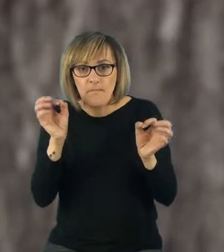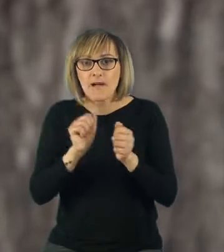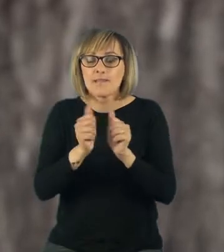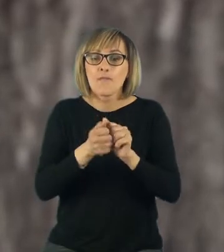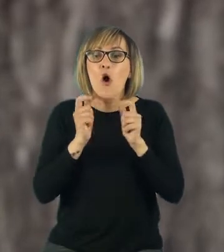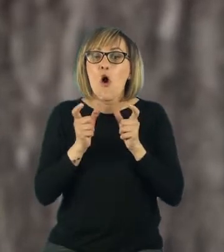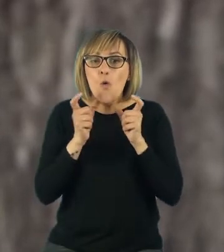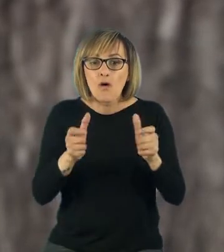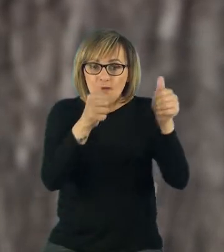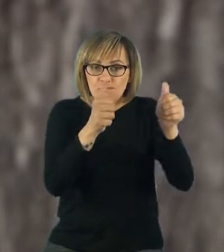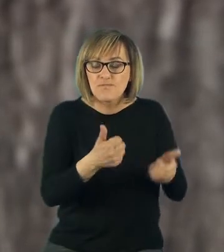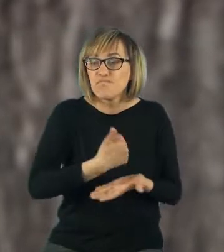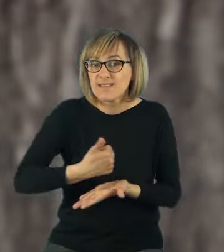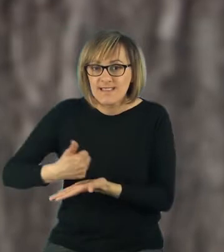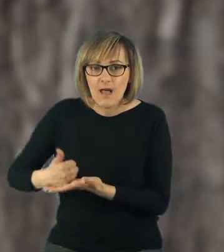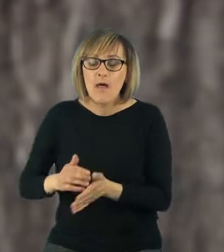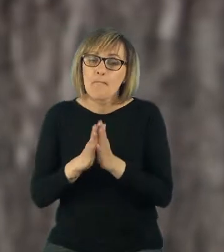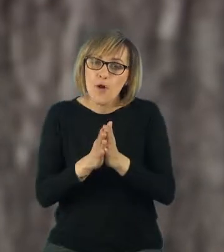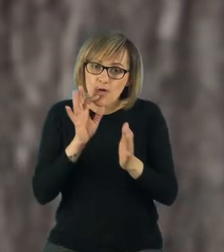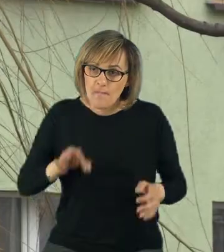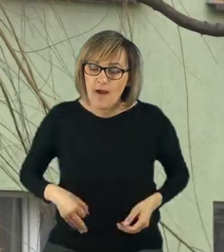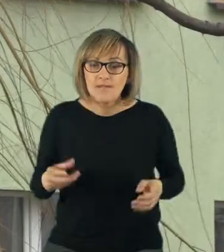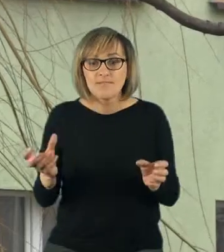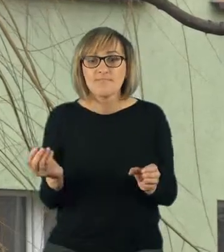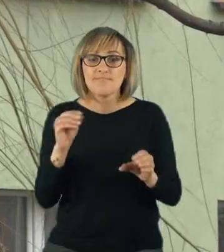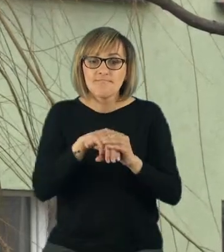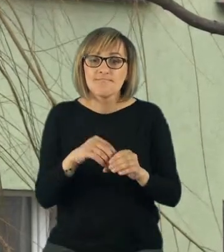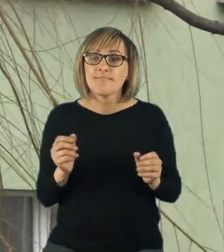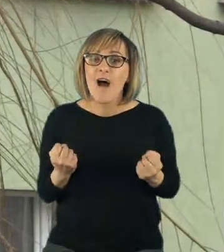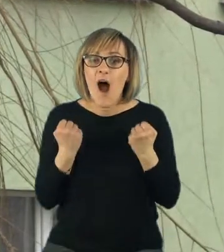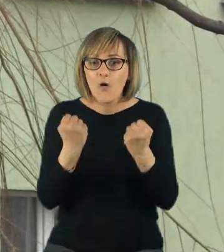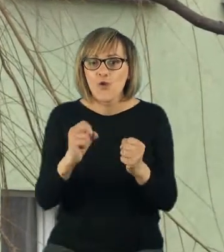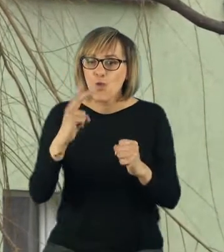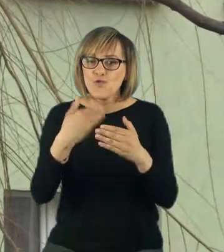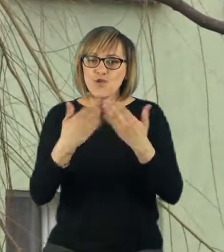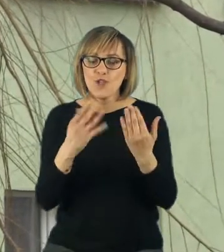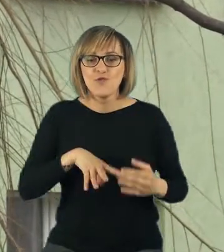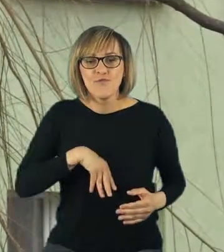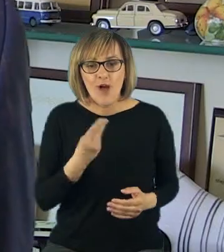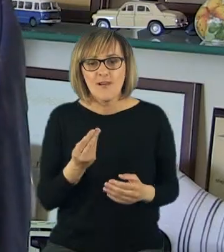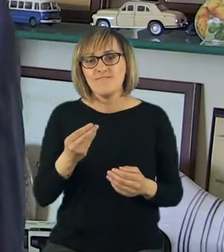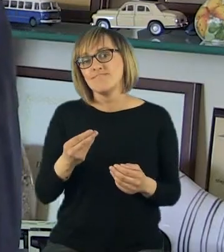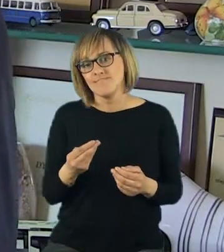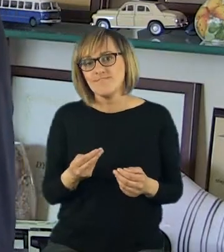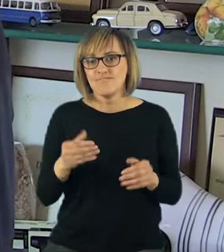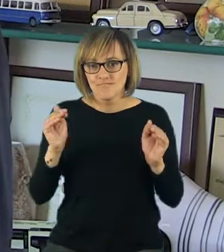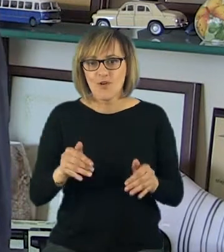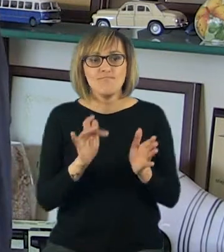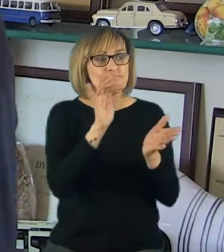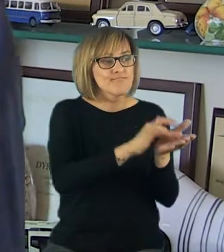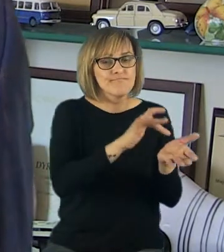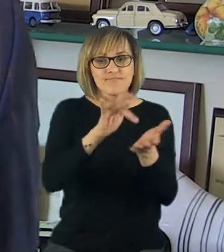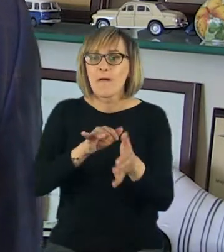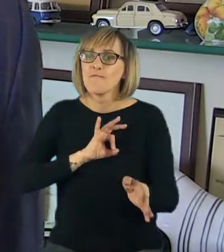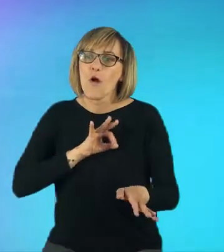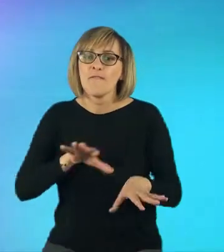przystankach i bardzo Państwa prosimy, możecie wsiąść do naszych autobusów w drugi dzień świąt Wielkiej Nocy i dostać się na